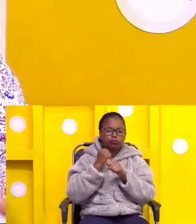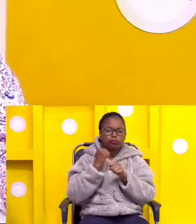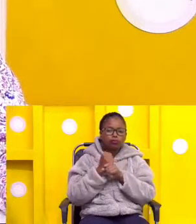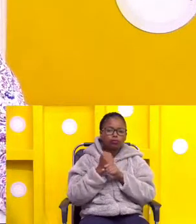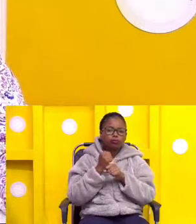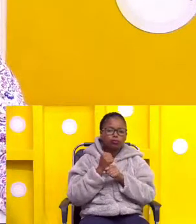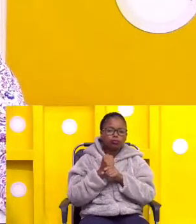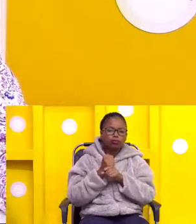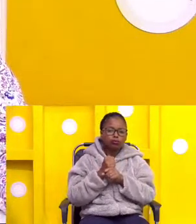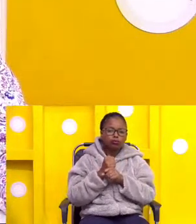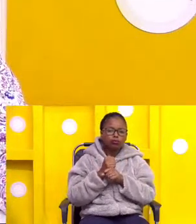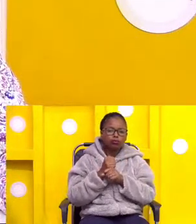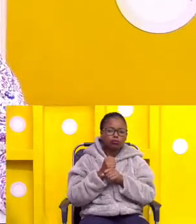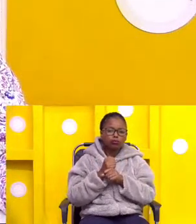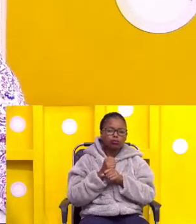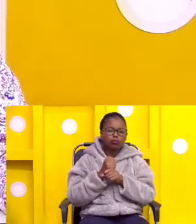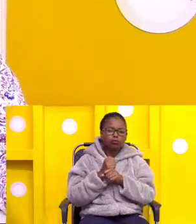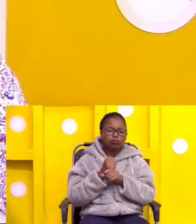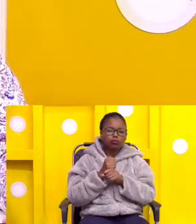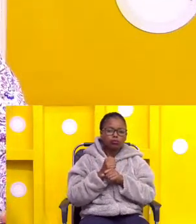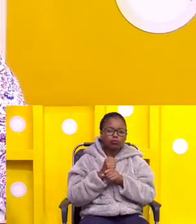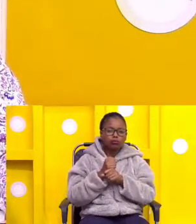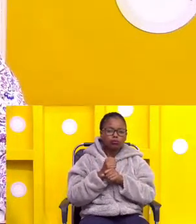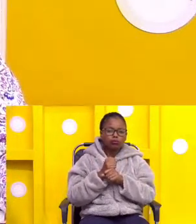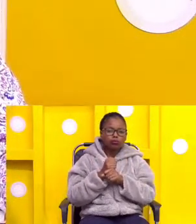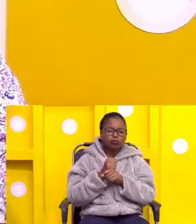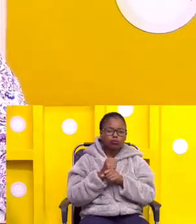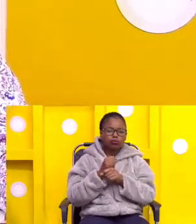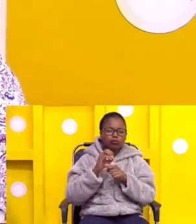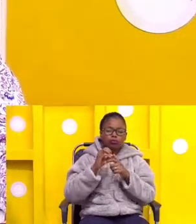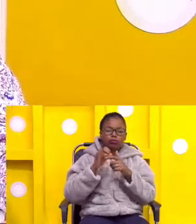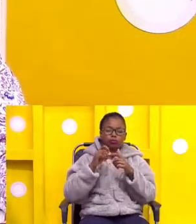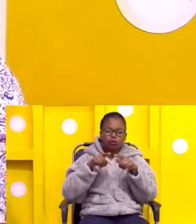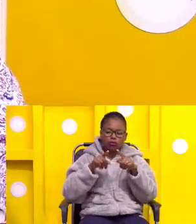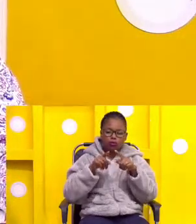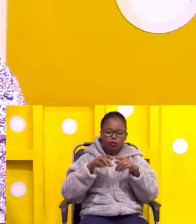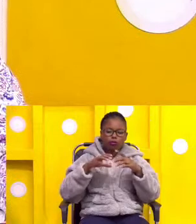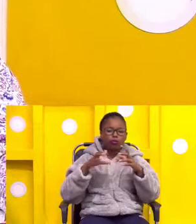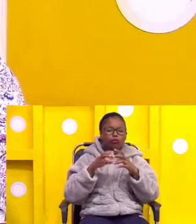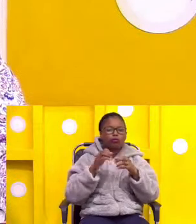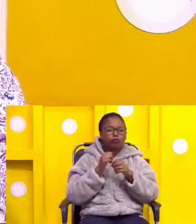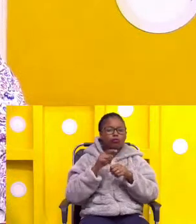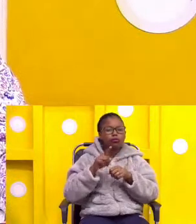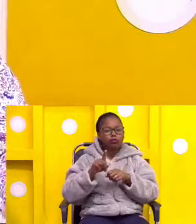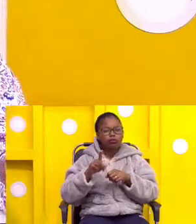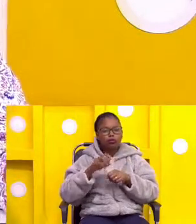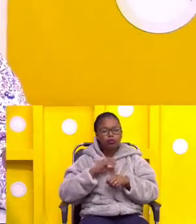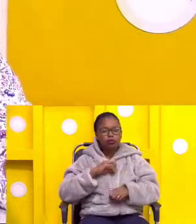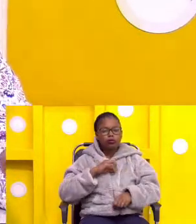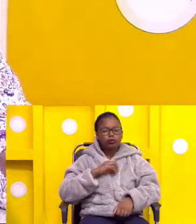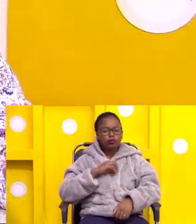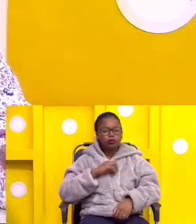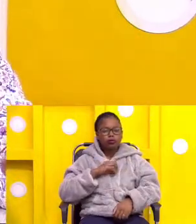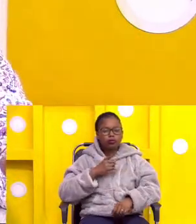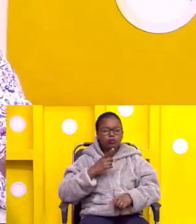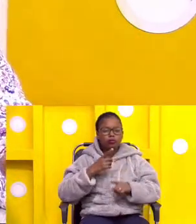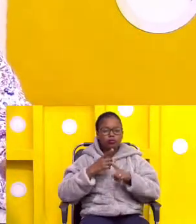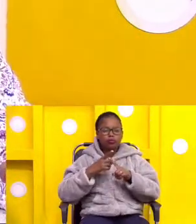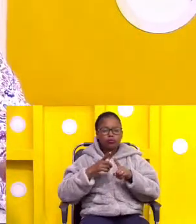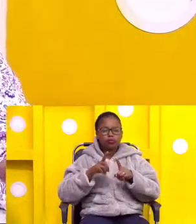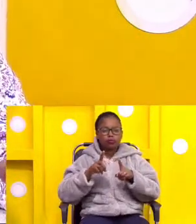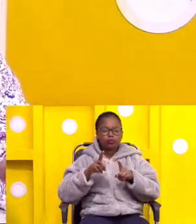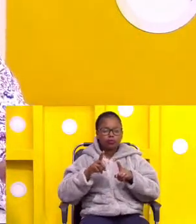ona kwä rä må rebare ndä rechwo njå ririe kaä kambuni ä no tarä yanyu å rutaga wä ra å hå ngä mwä ra watua kå ruta wä ra to nä